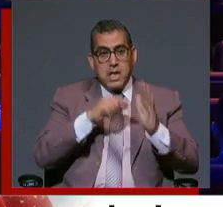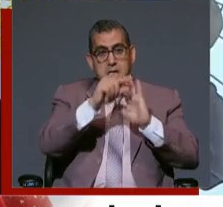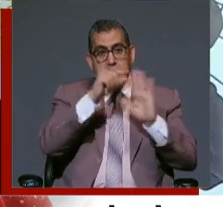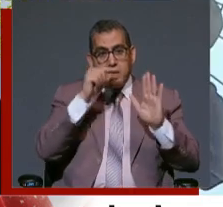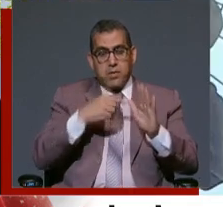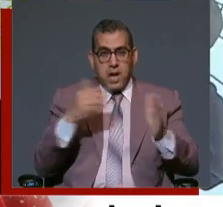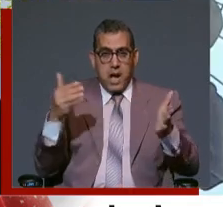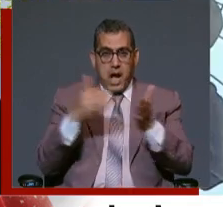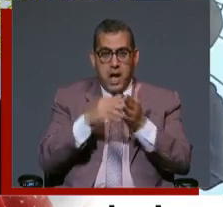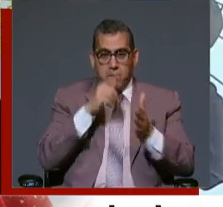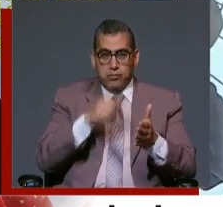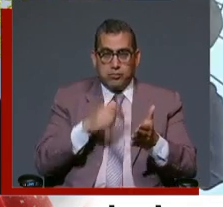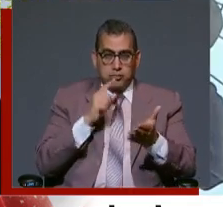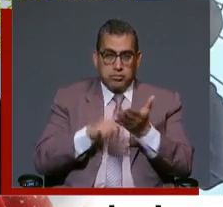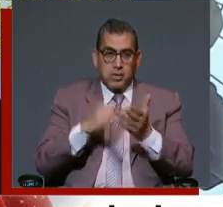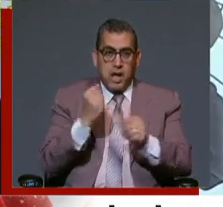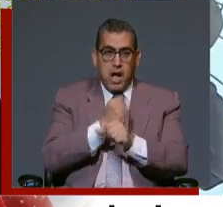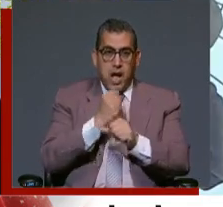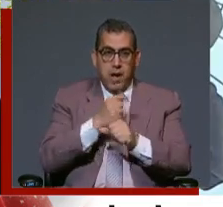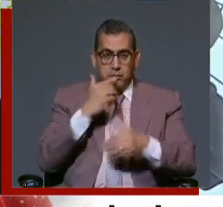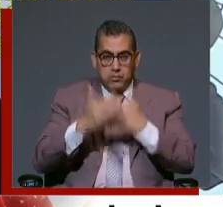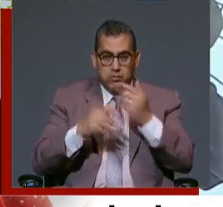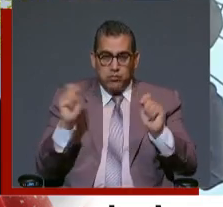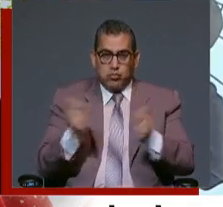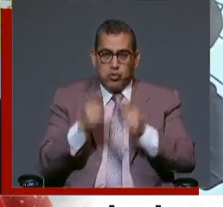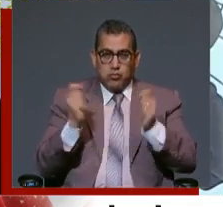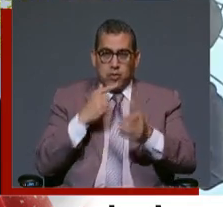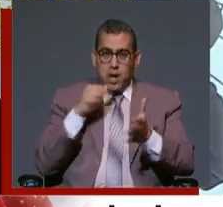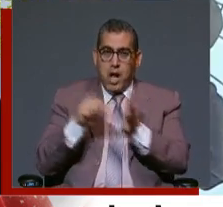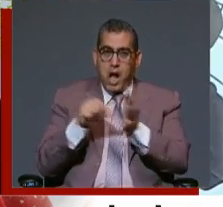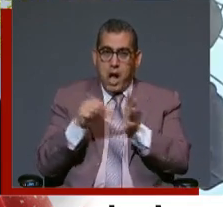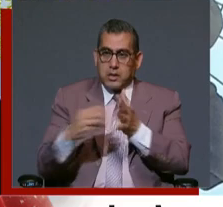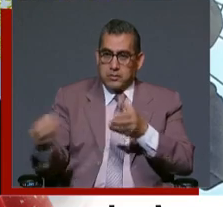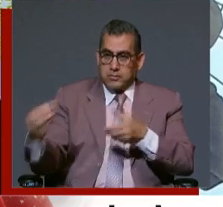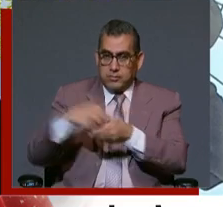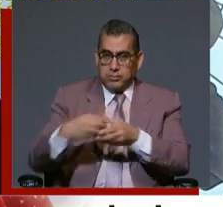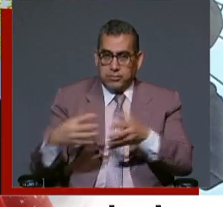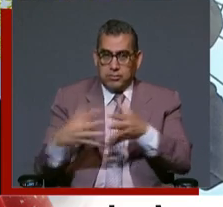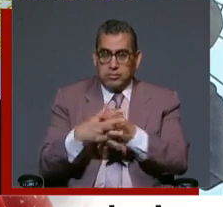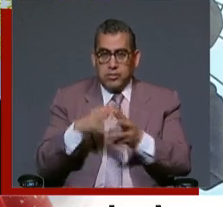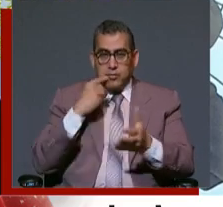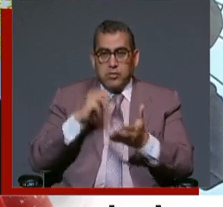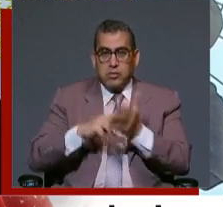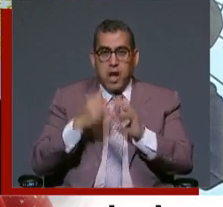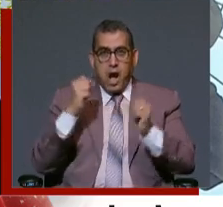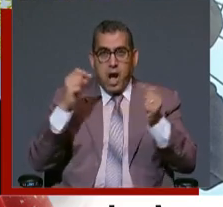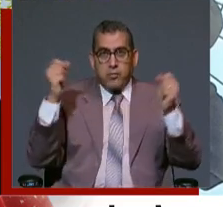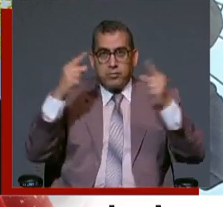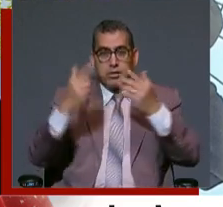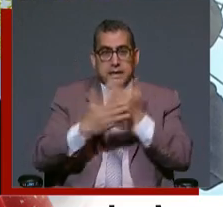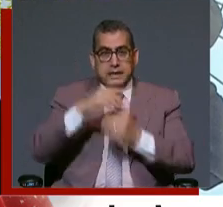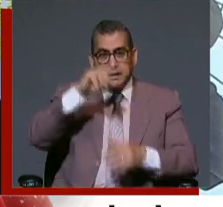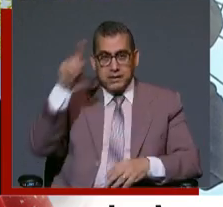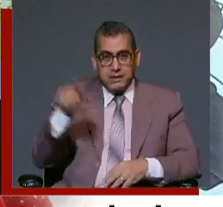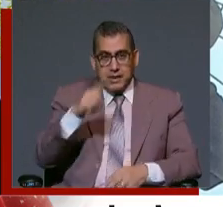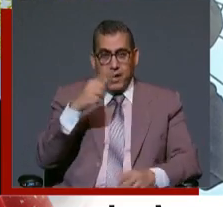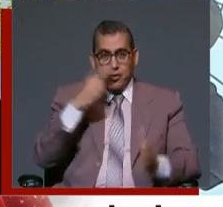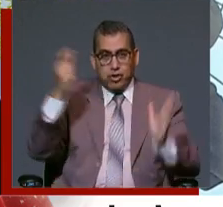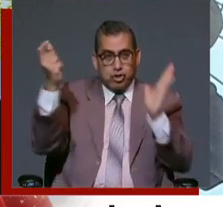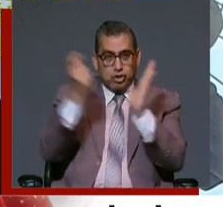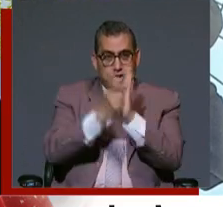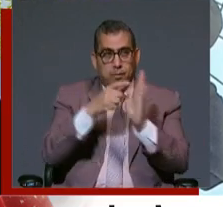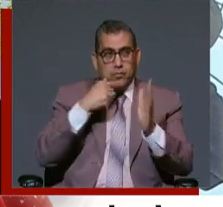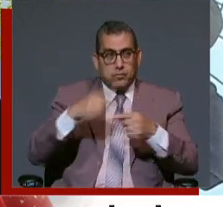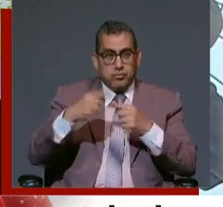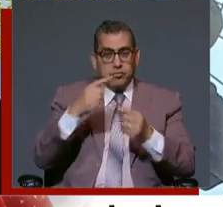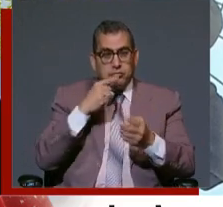الأجهية، والتي سوف تعمل على تسريع استثمارات القطاع الخاص في الطاقات المتجددة وكذلك أنظمة نقل